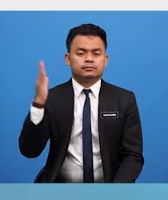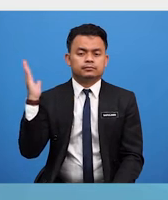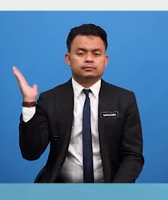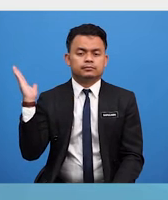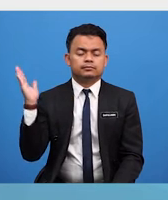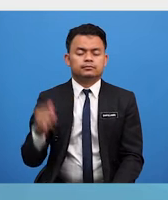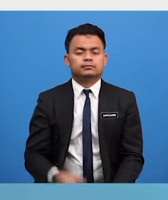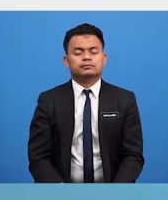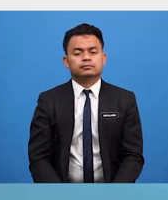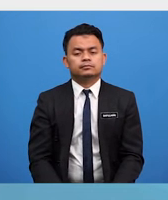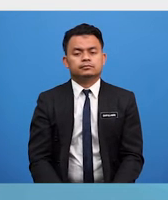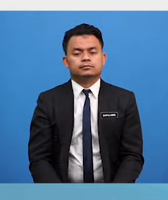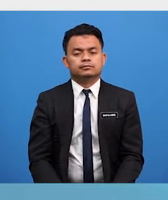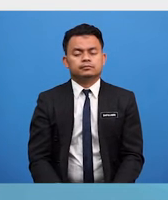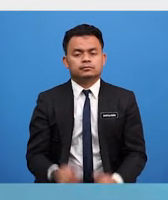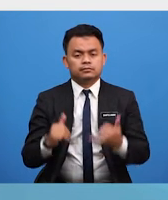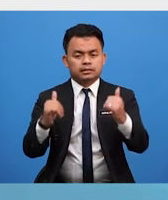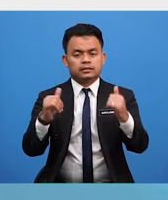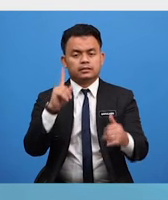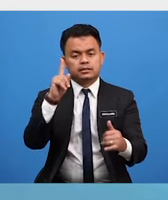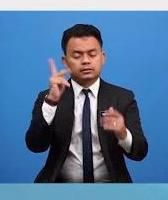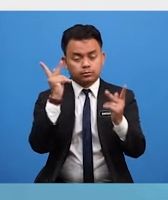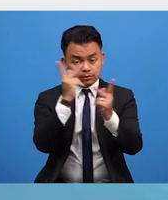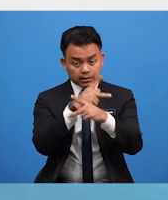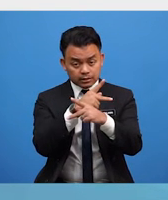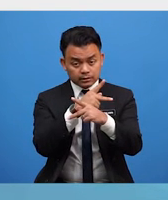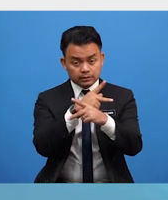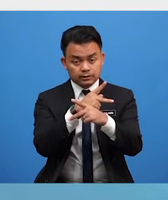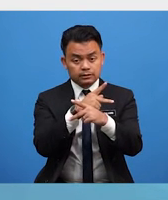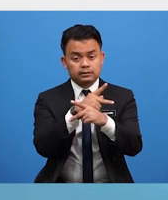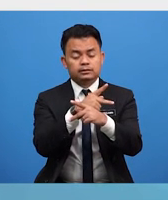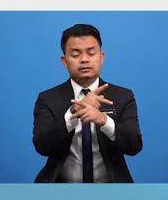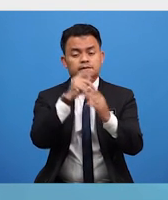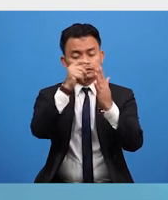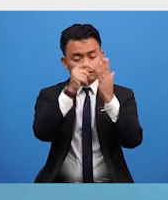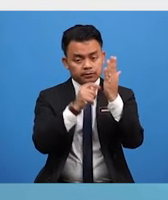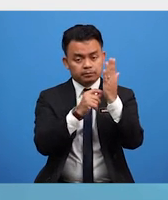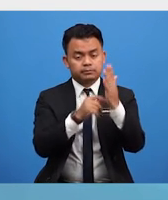teknik sekali terapan dan sapuan warna yang dilakukan pada kain putih.